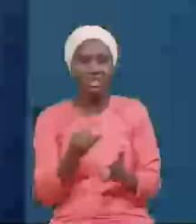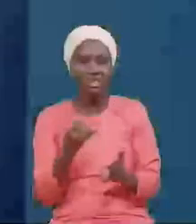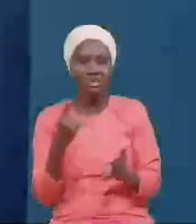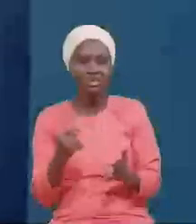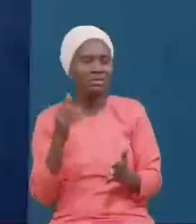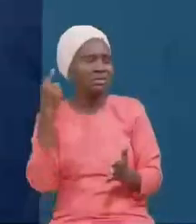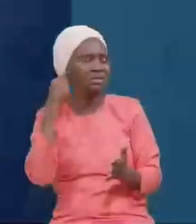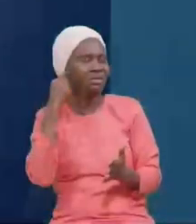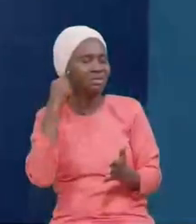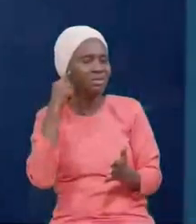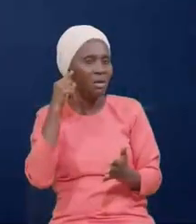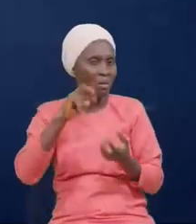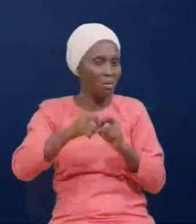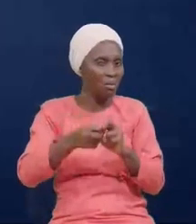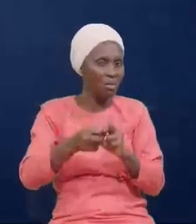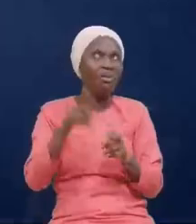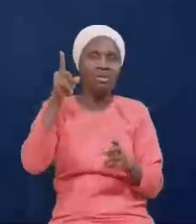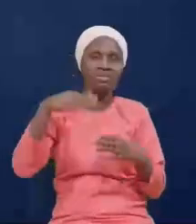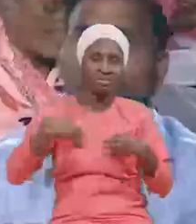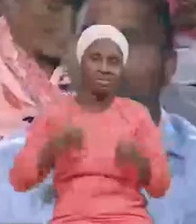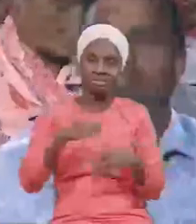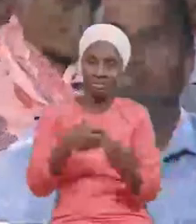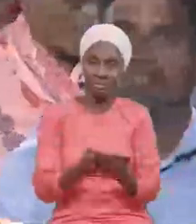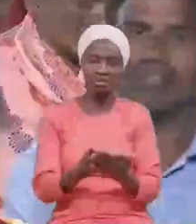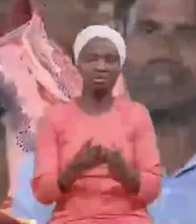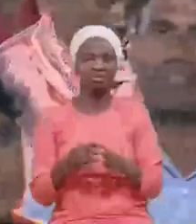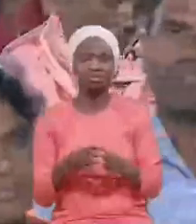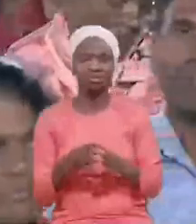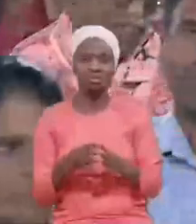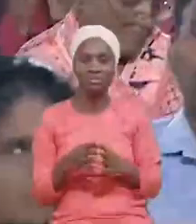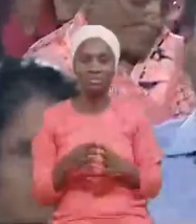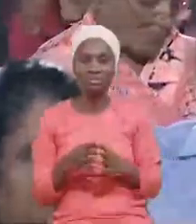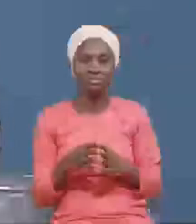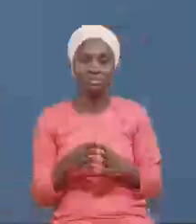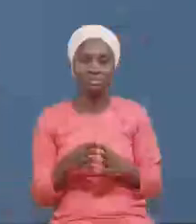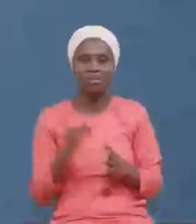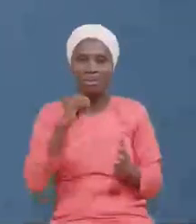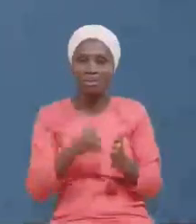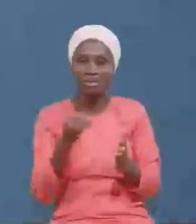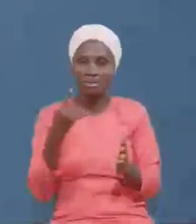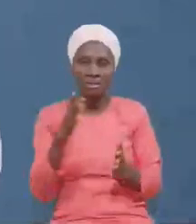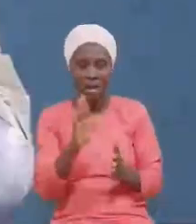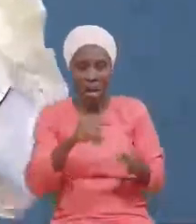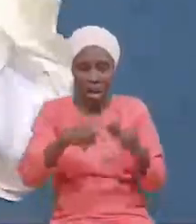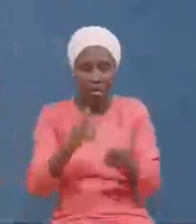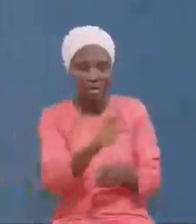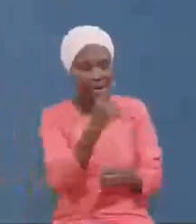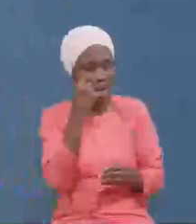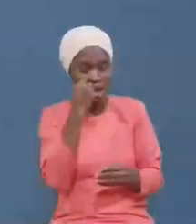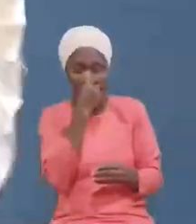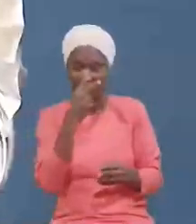Est-ce un problème du oui, la surdité? Il les a tous guéris. Est-ce la